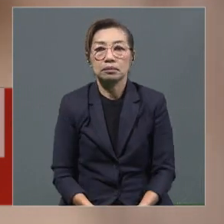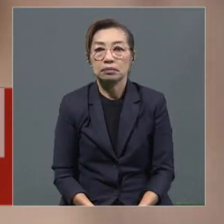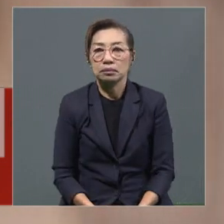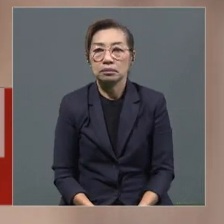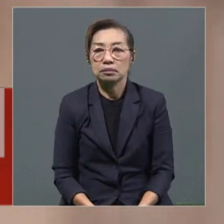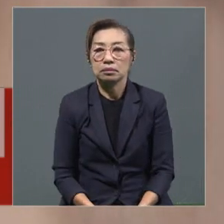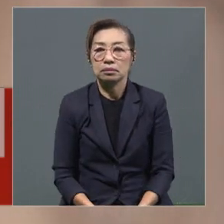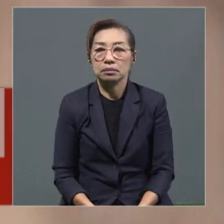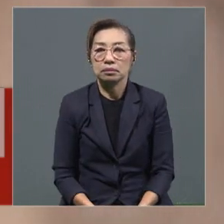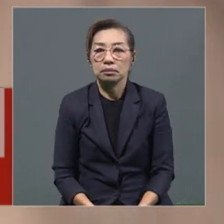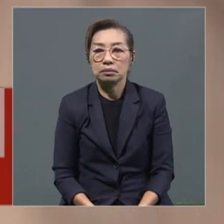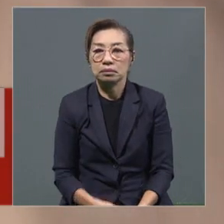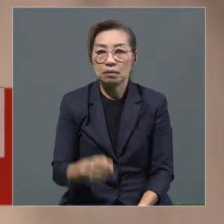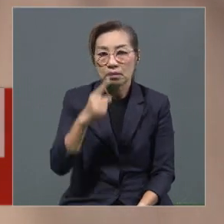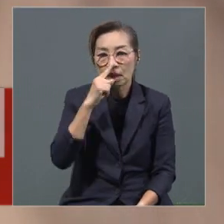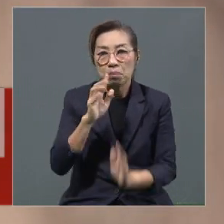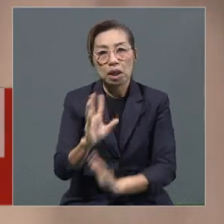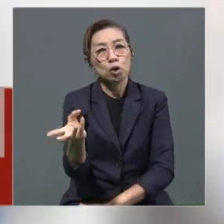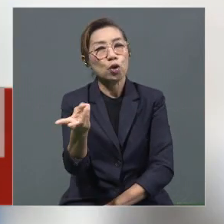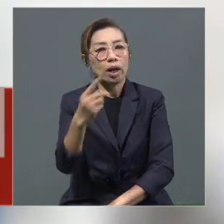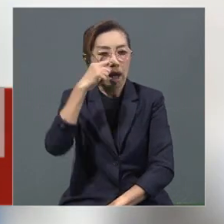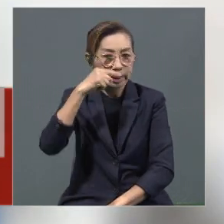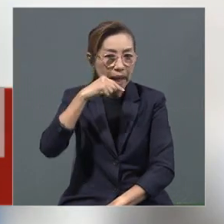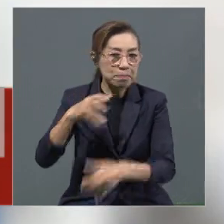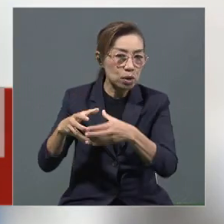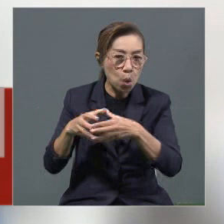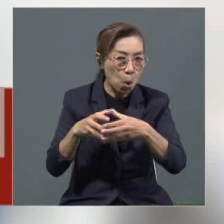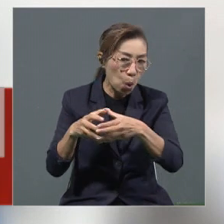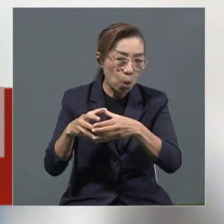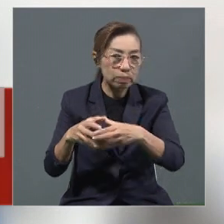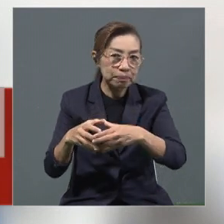างที่จะประปรายนะครับก็มีกลุ่มๆนะก็